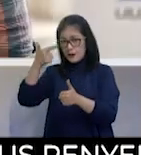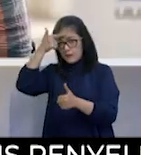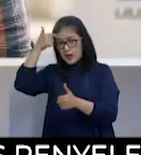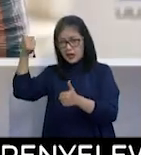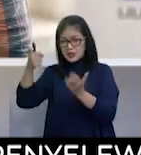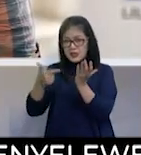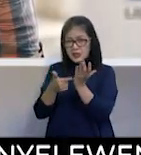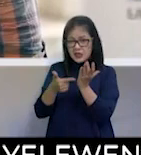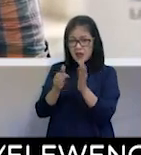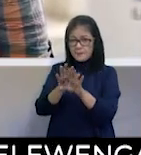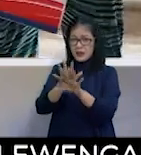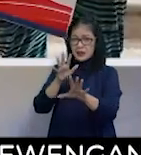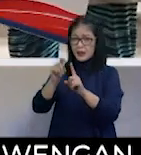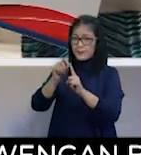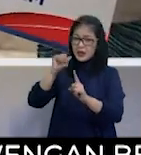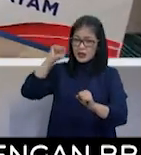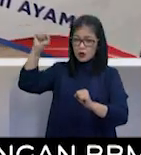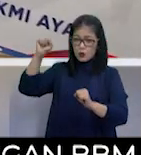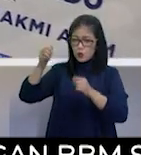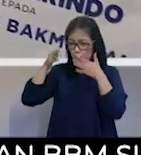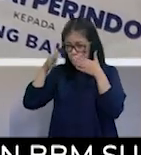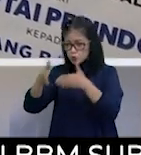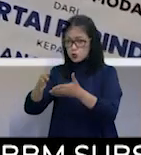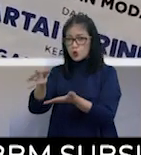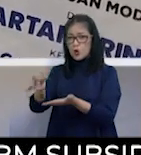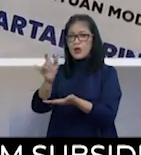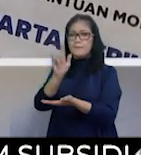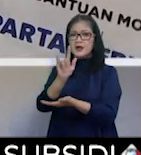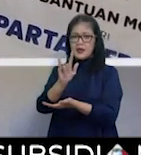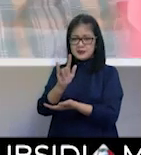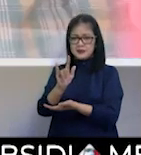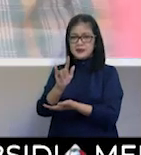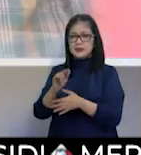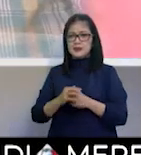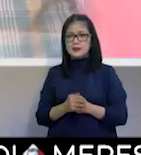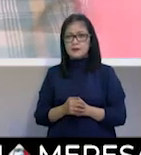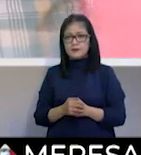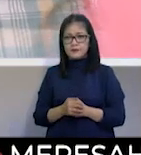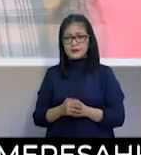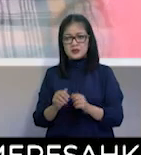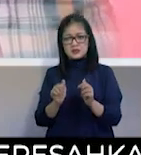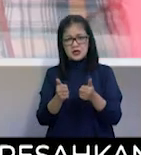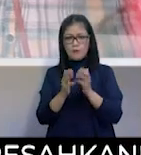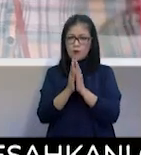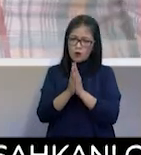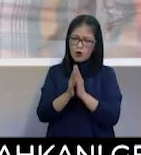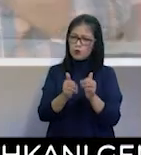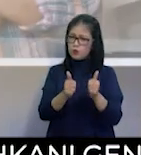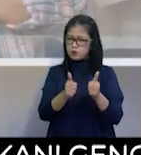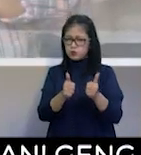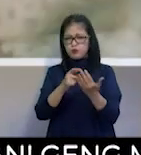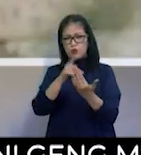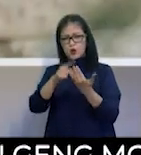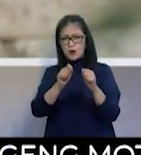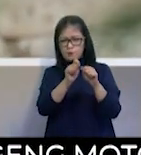Perindo, khususnya Kota Bekasi. Jadi kita untuk menyiapkan, tolong kalian bikin program-program baru